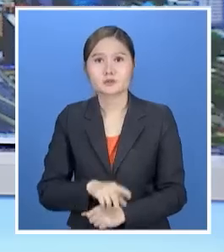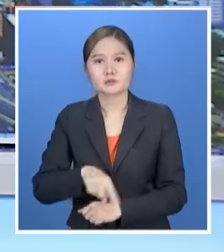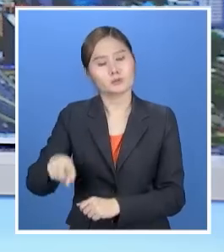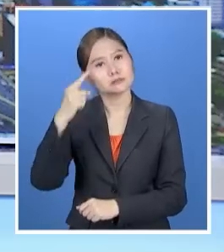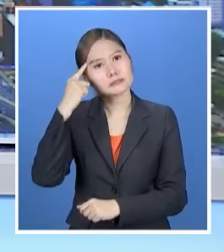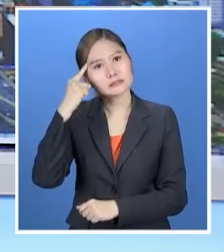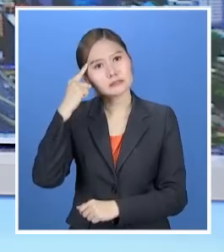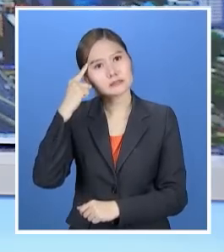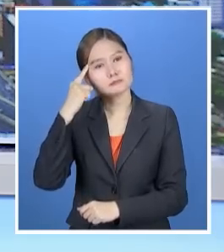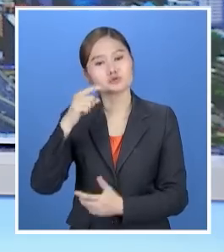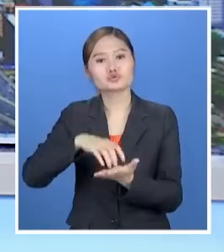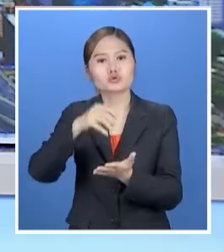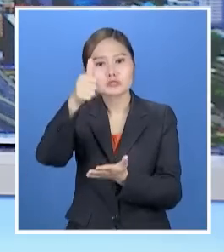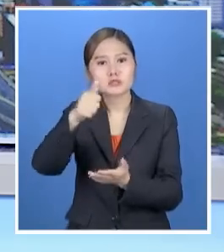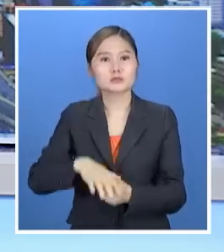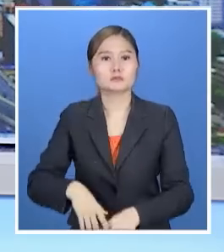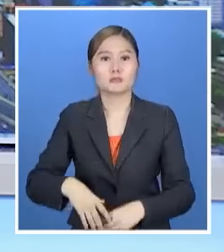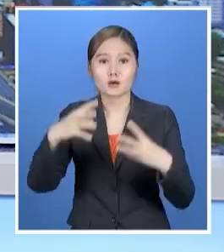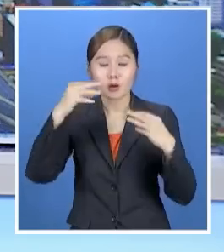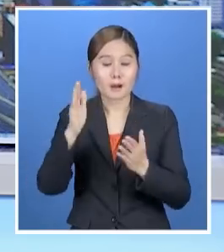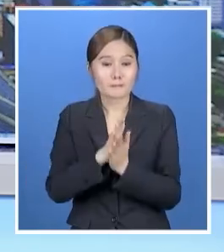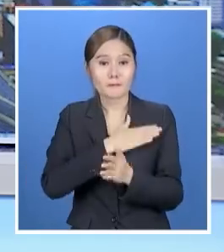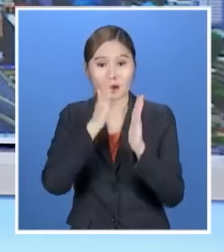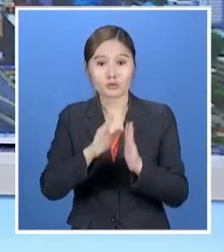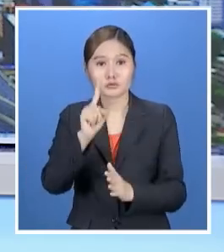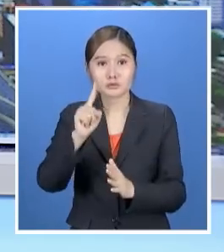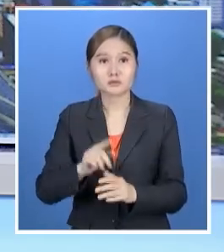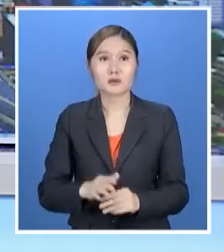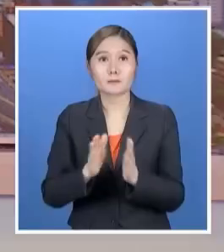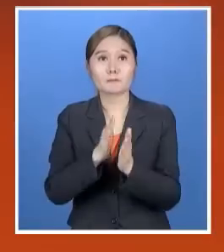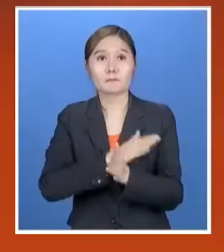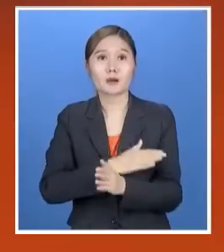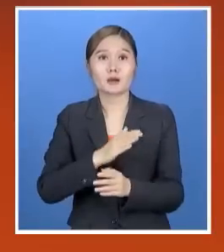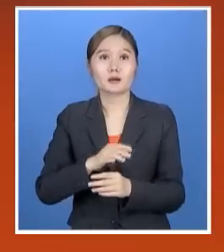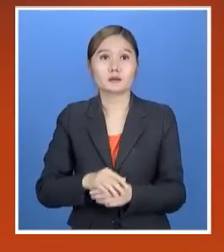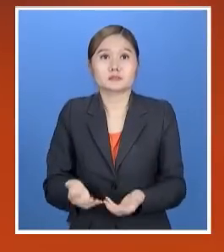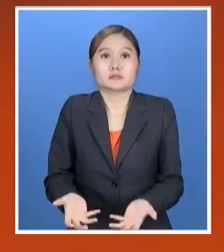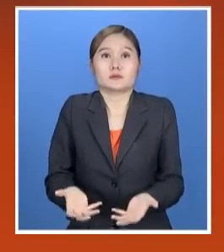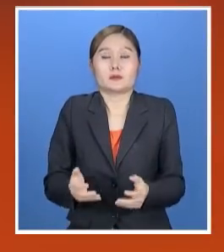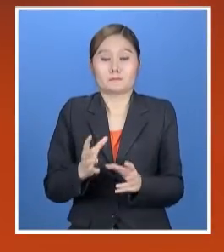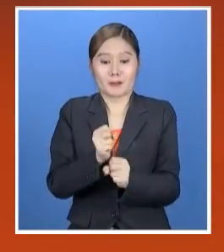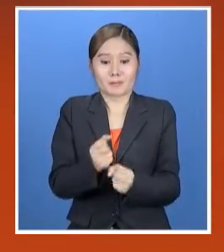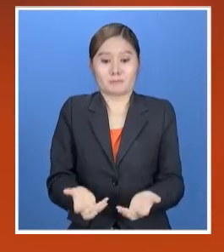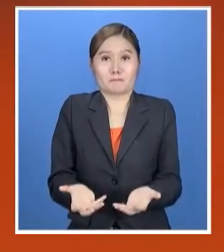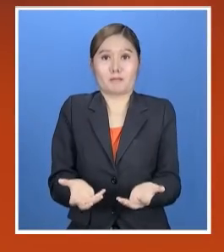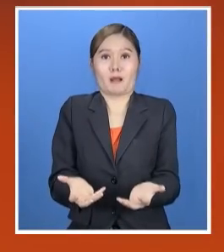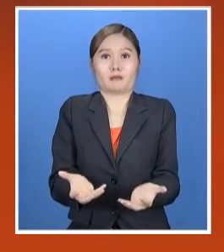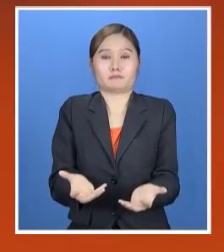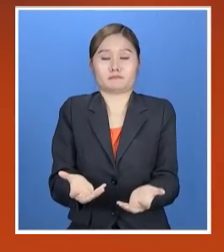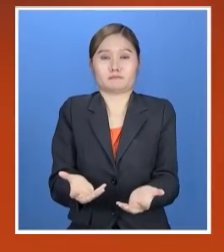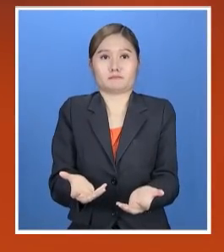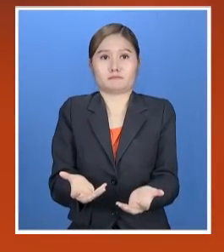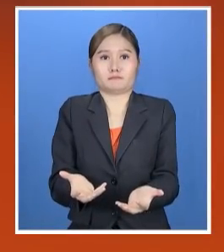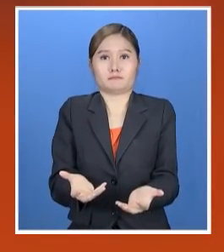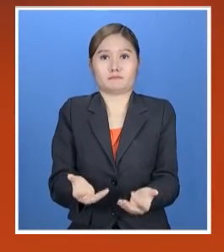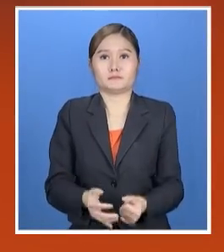ายคนมองว่าเป็นปาฏิหาริย์เป็นภาพที่พระรูปหนึ่งเนี่ยแบกหลวงพ่อบึง 3,000 นะฮะซึ่งเป็นพระคู่บ้านทูเมือง